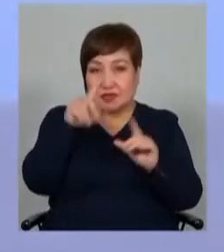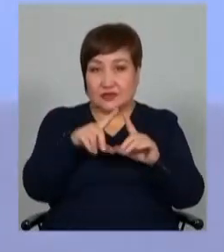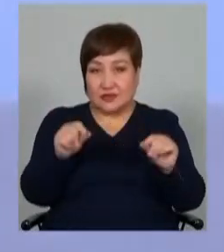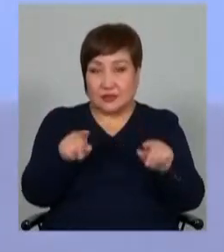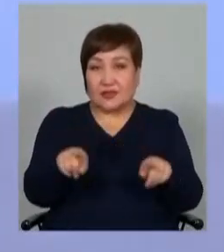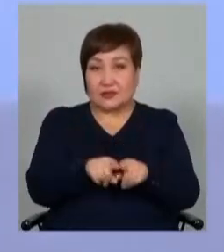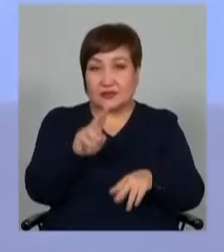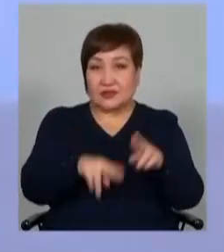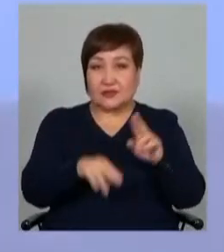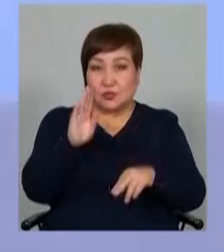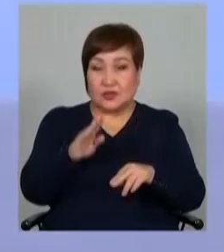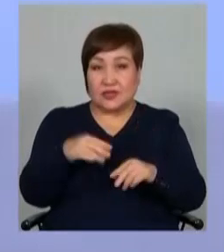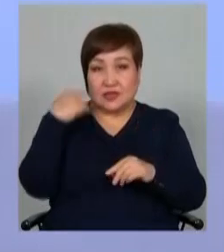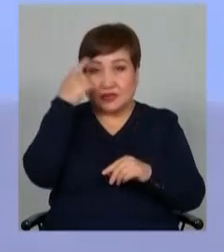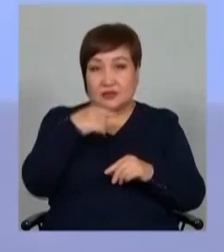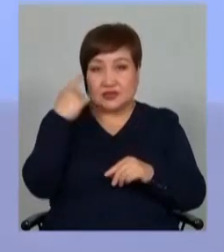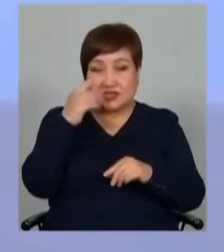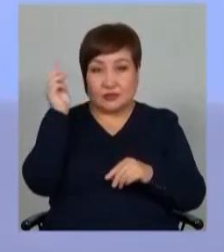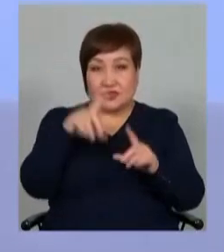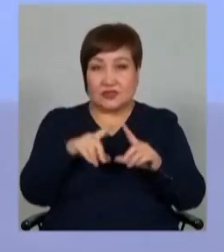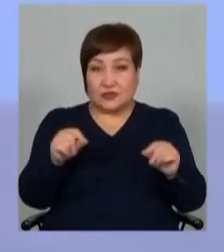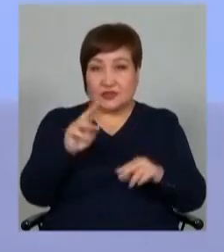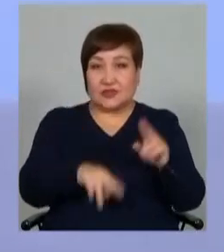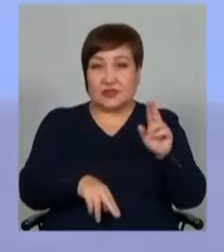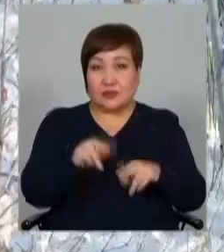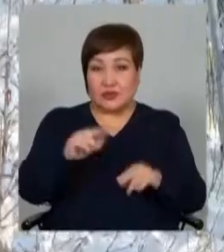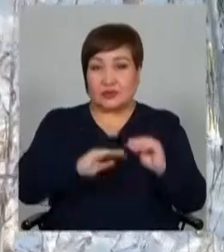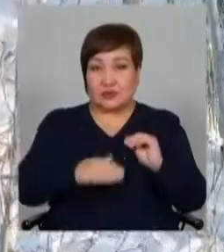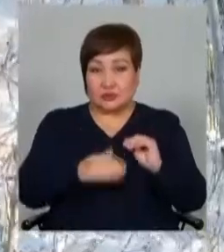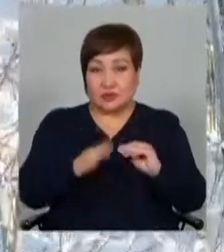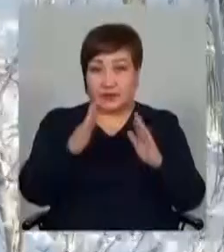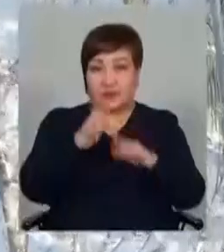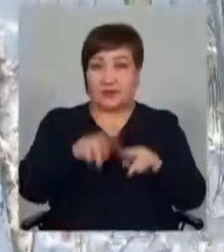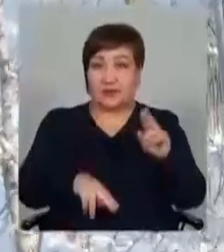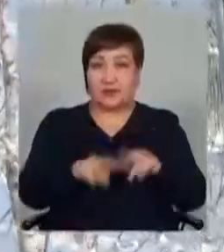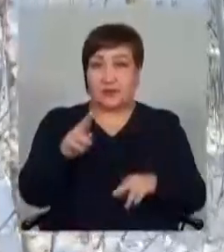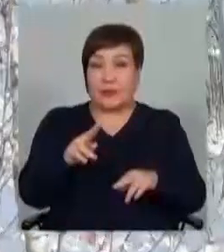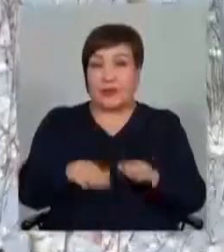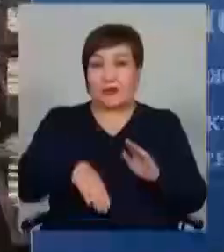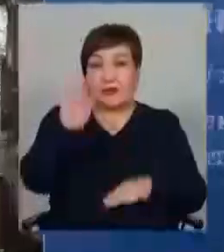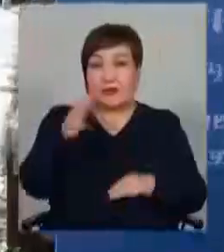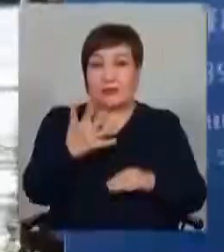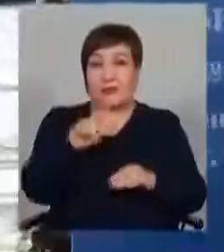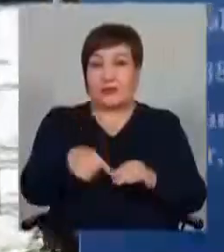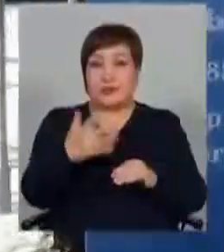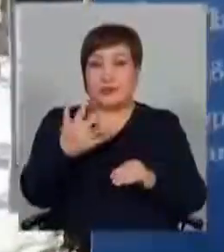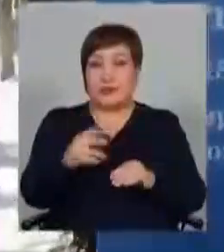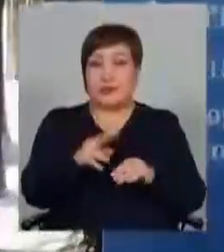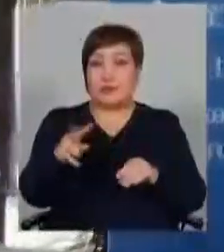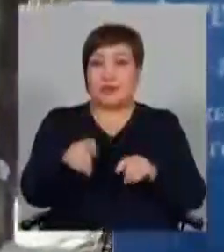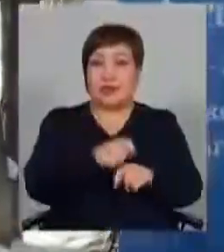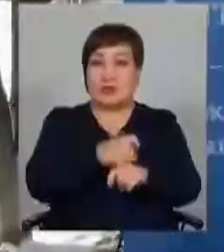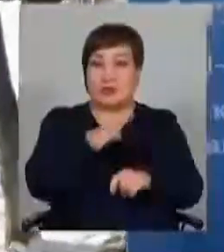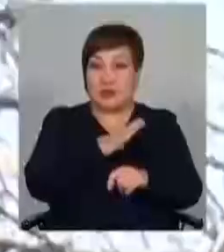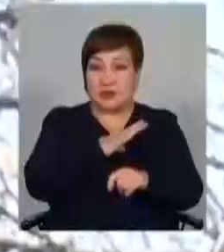Жеке мектептер салынып жатыр. ГЧП мен мектептер басталып жатыр. Биіктігі 5,5 метр болатын ескерткіште көрнекті ағартушының